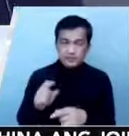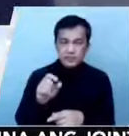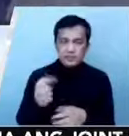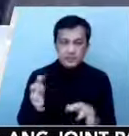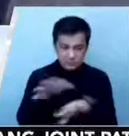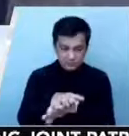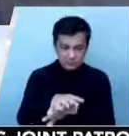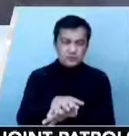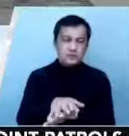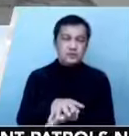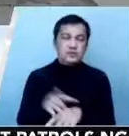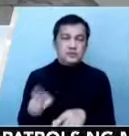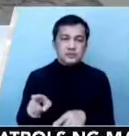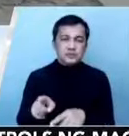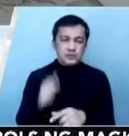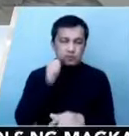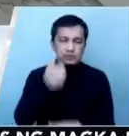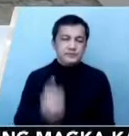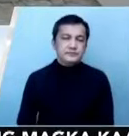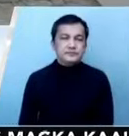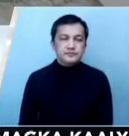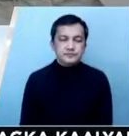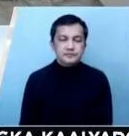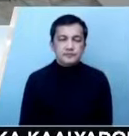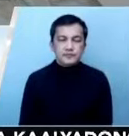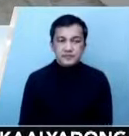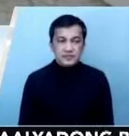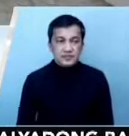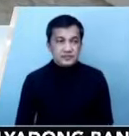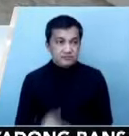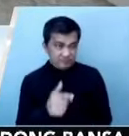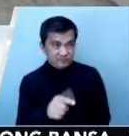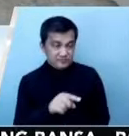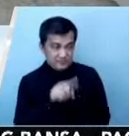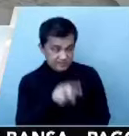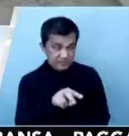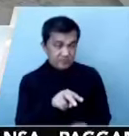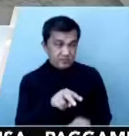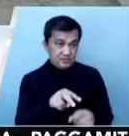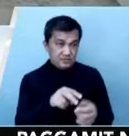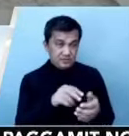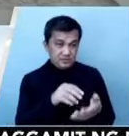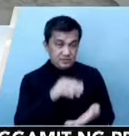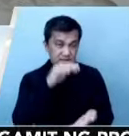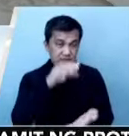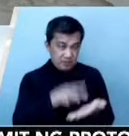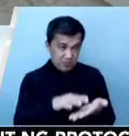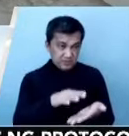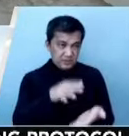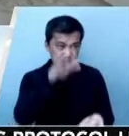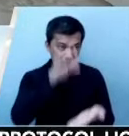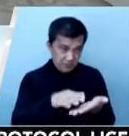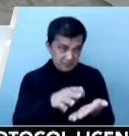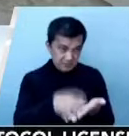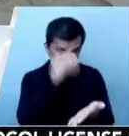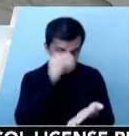klase kinabukasan. Sa tingin niyo po, nababawasan yung natututunan nila? O parang ganun po.